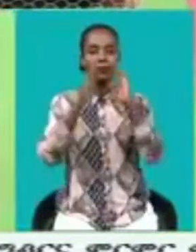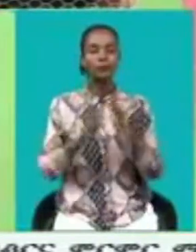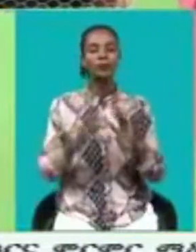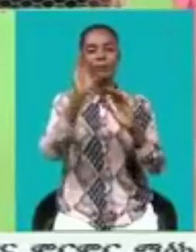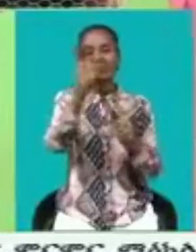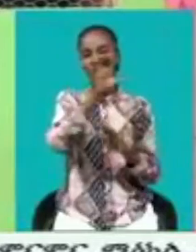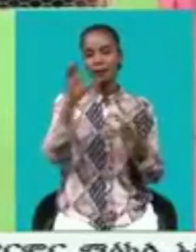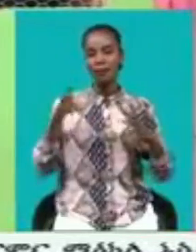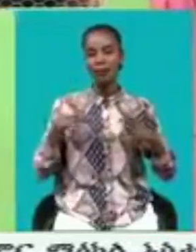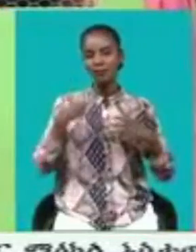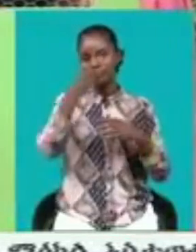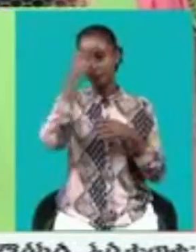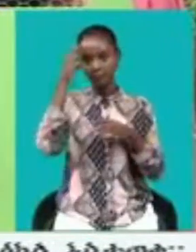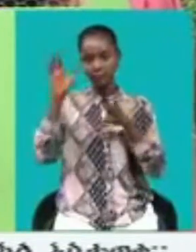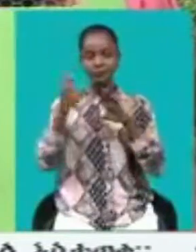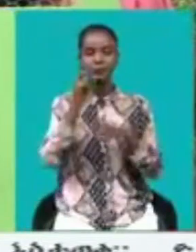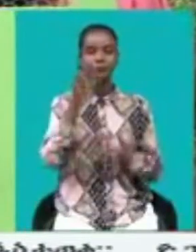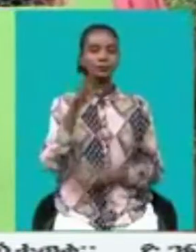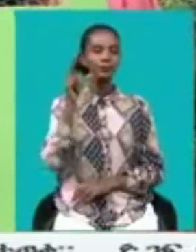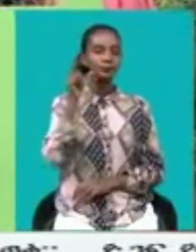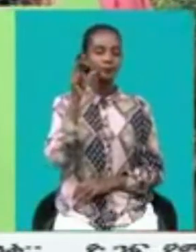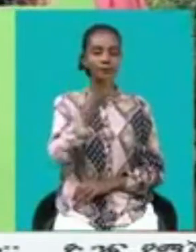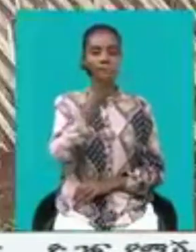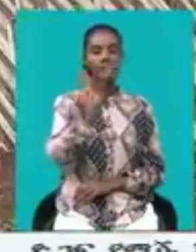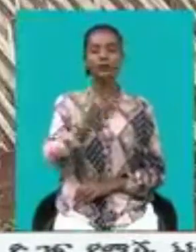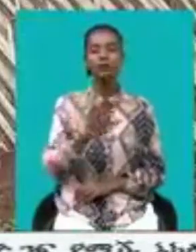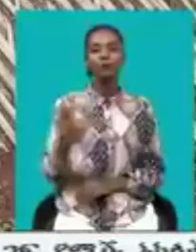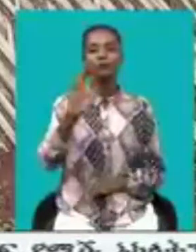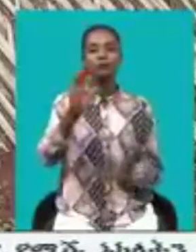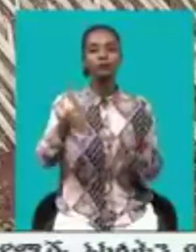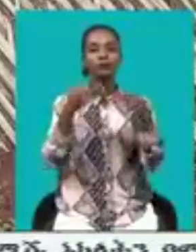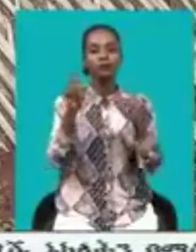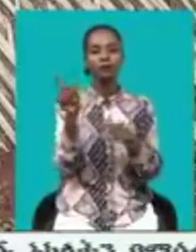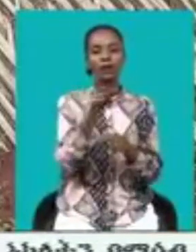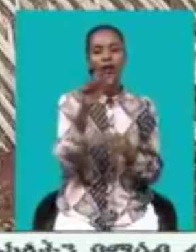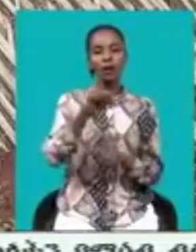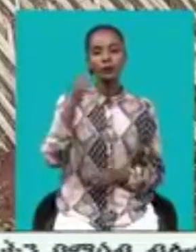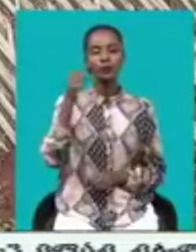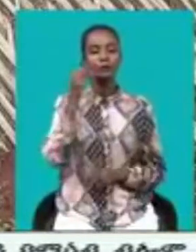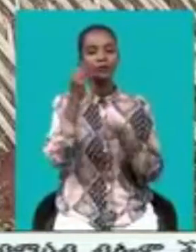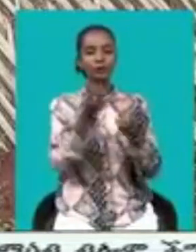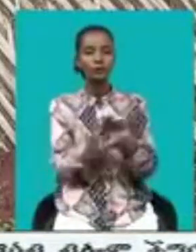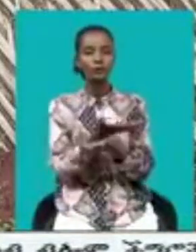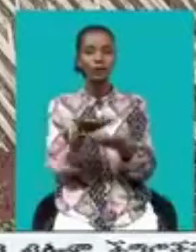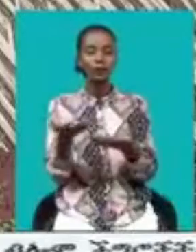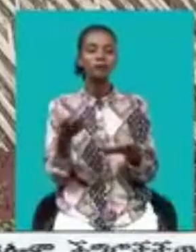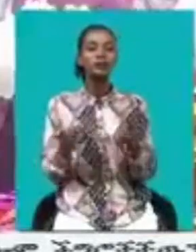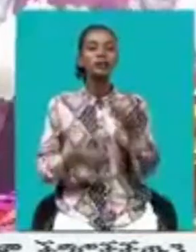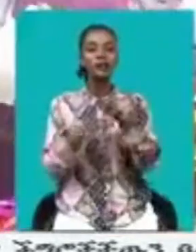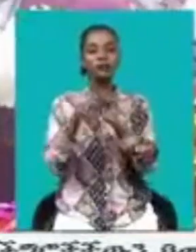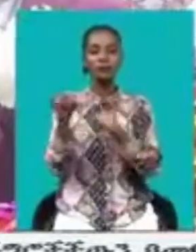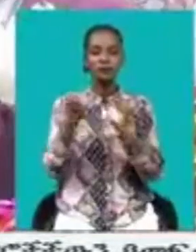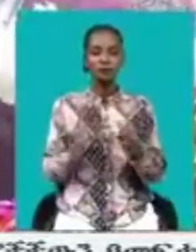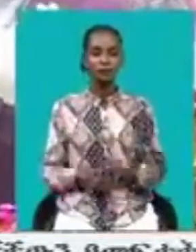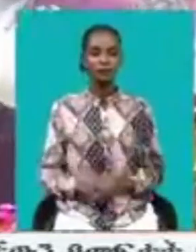የመስቀል በዓልን ምክንያት በማድረግ ለወይዘሮ ብርሃነሽና ለልጆቿ ያስረከበ ሲሆን ሌሎች የቤት ቁሳቁሶችንም ድጋፍ